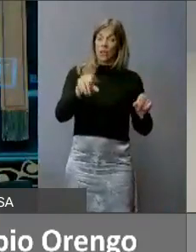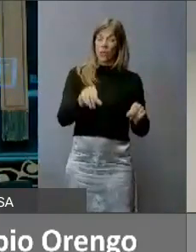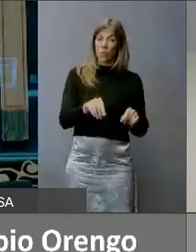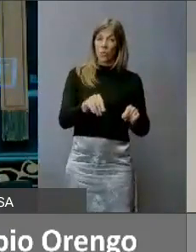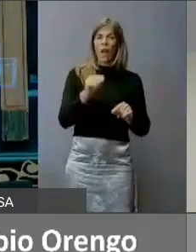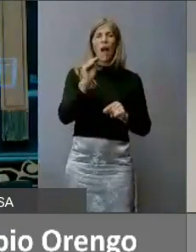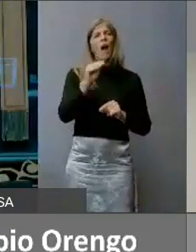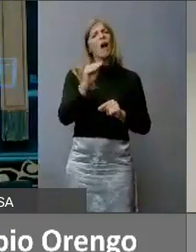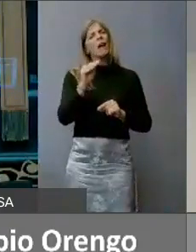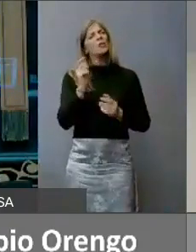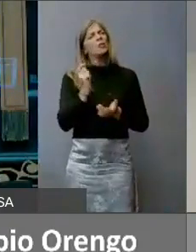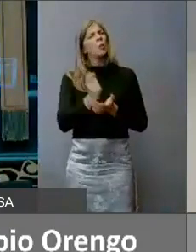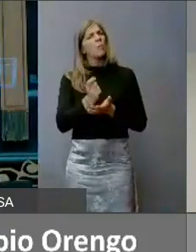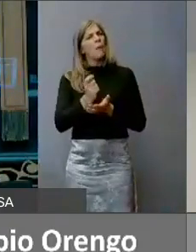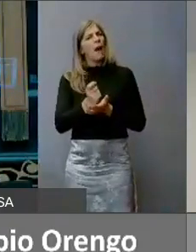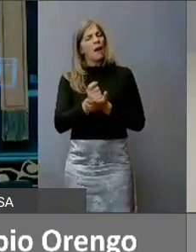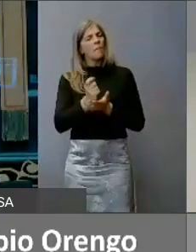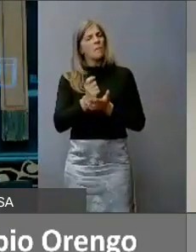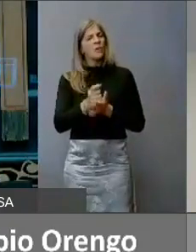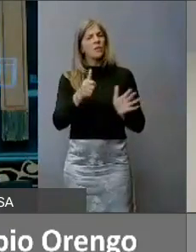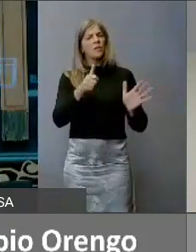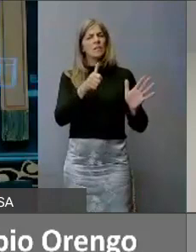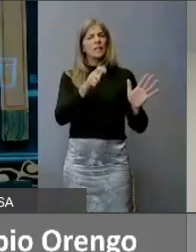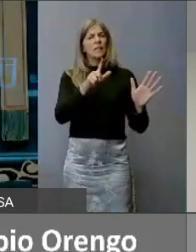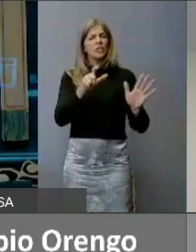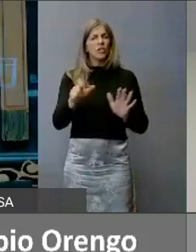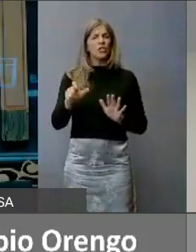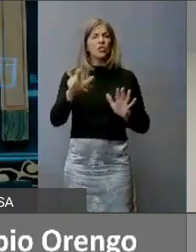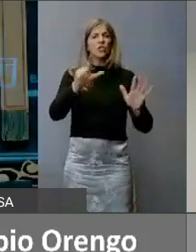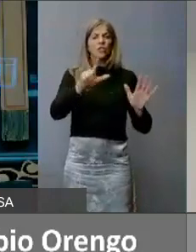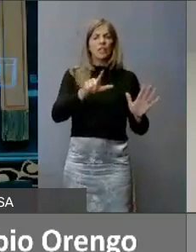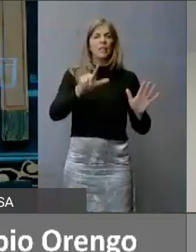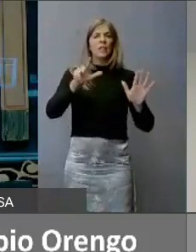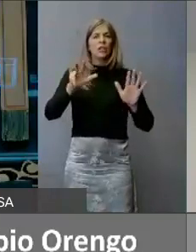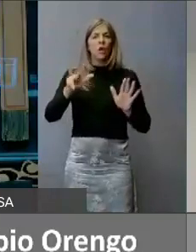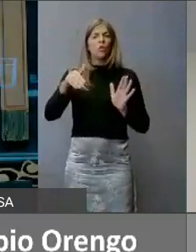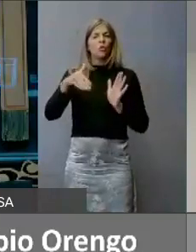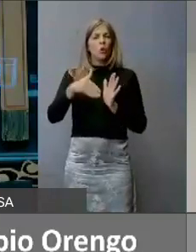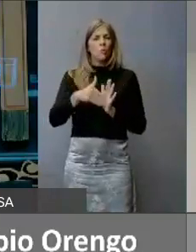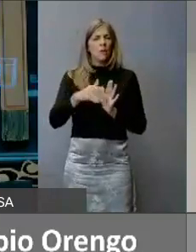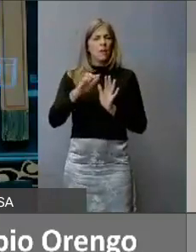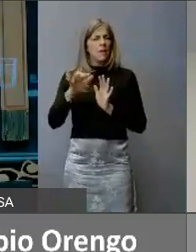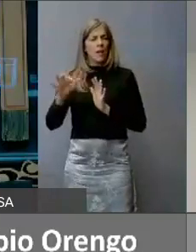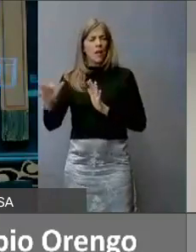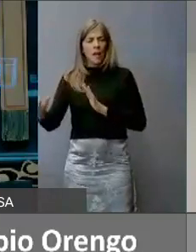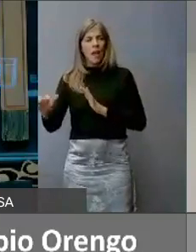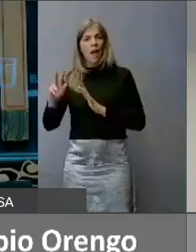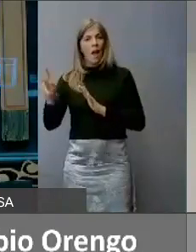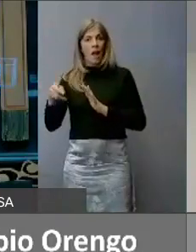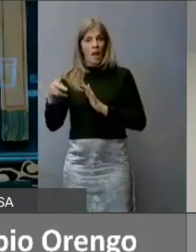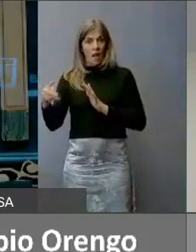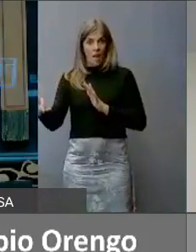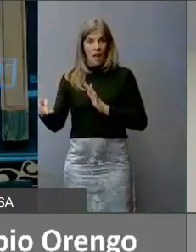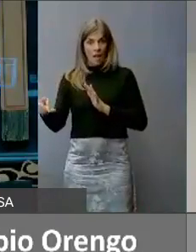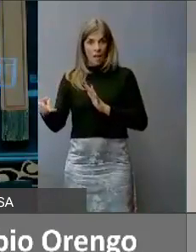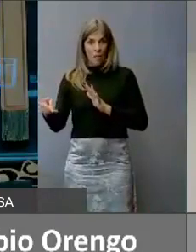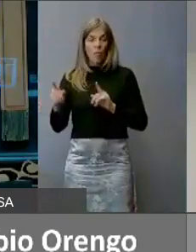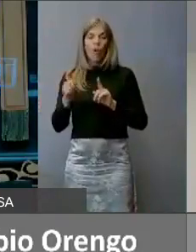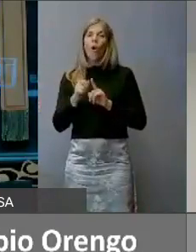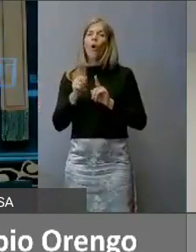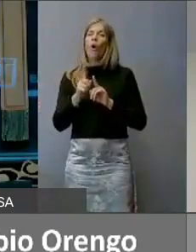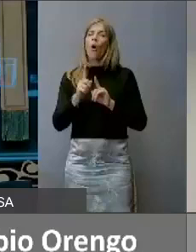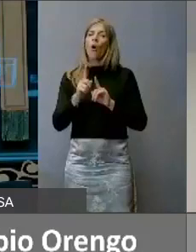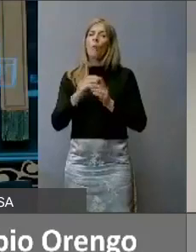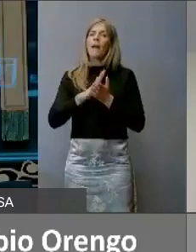di genova della somma di euro 778.000 760 7,99 euro a titolo di ecotasse in